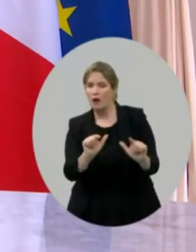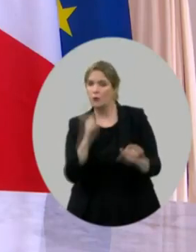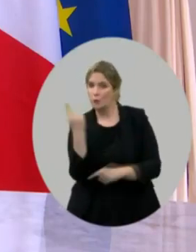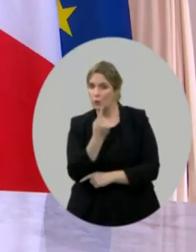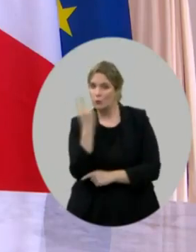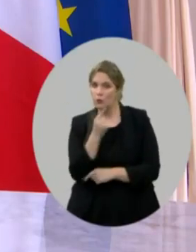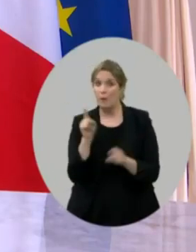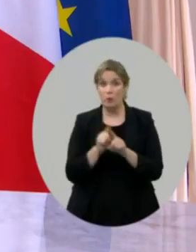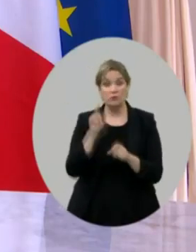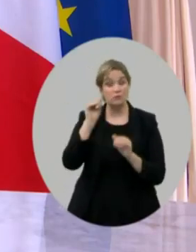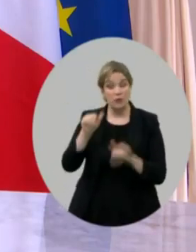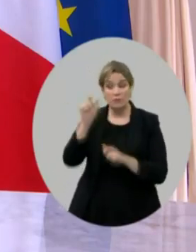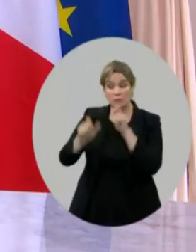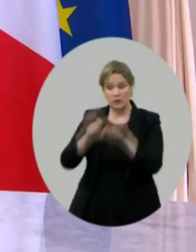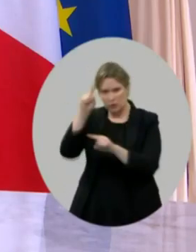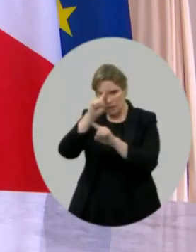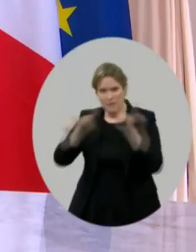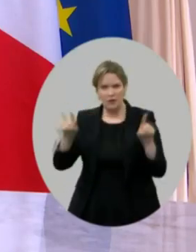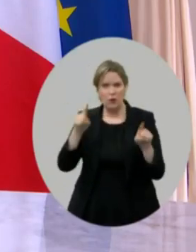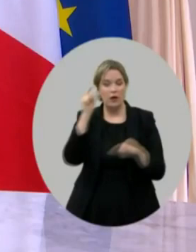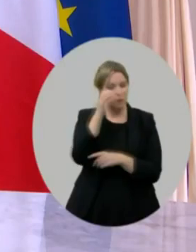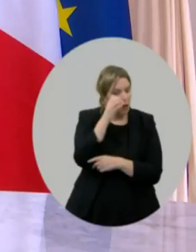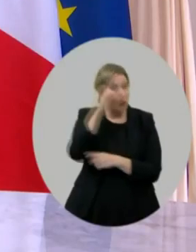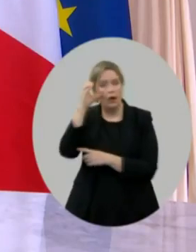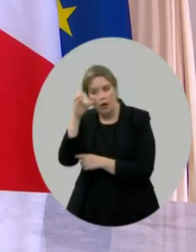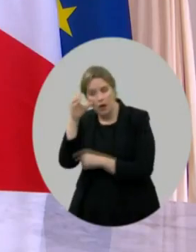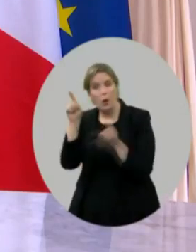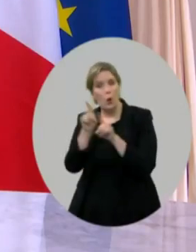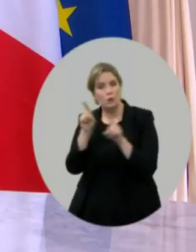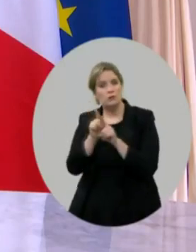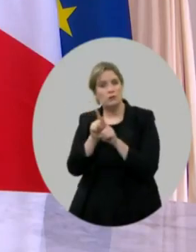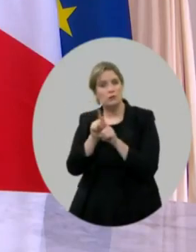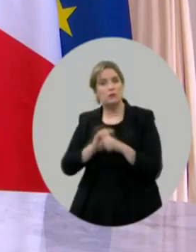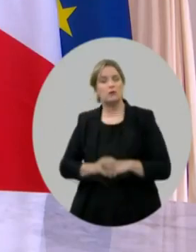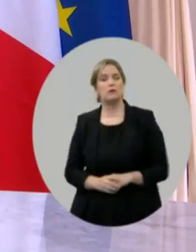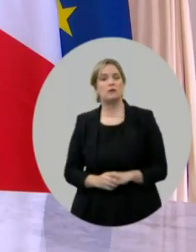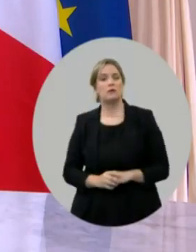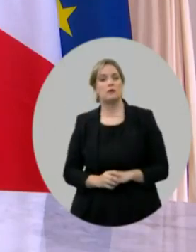y compris discordantes, soient entendues.